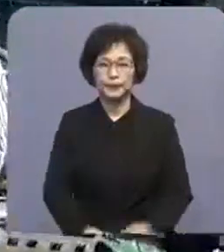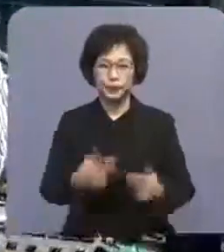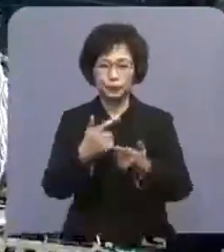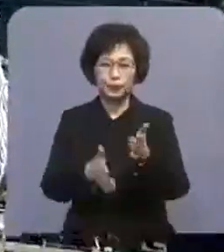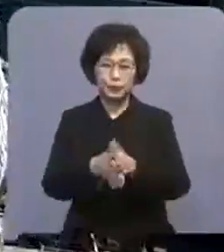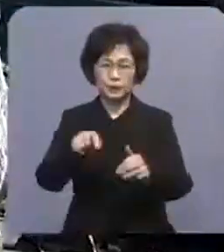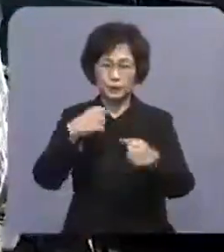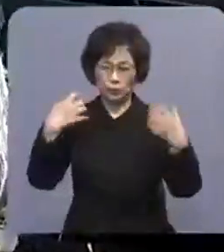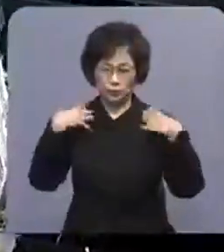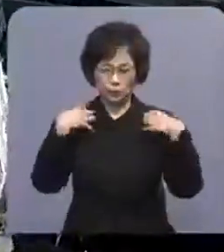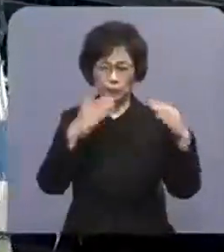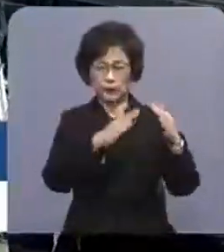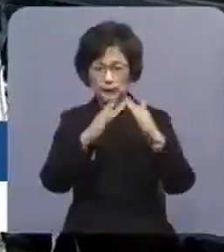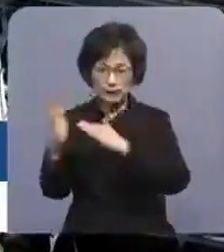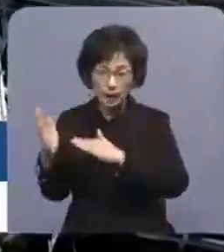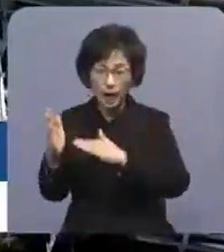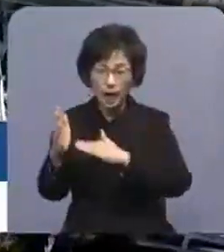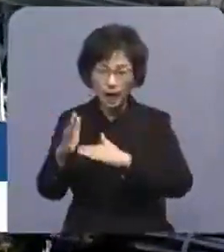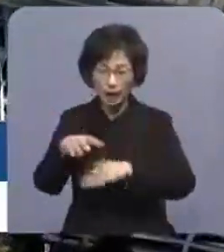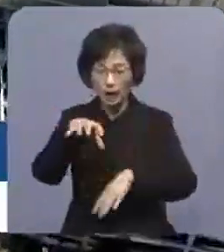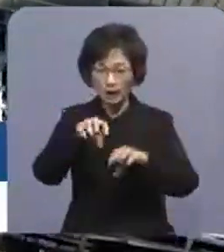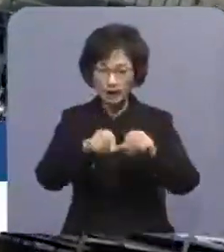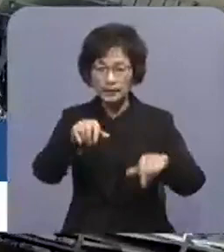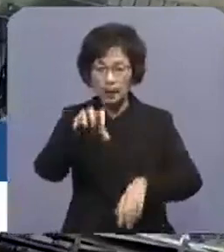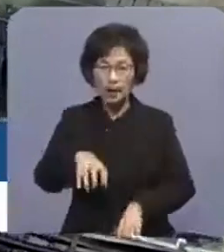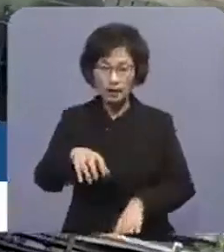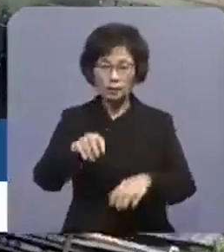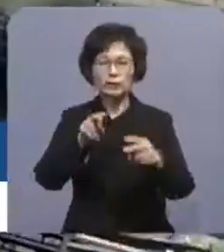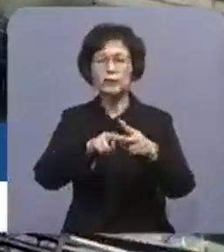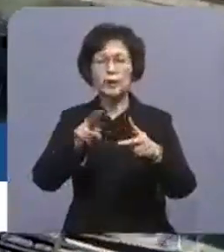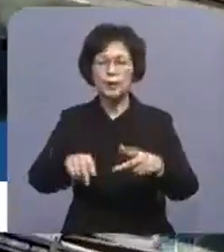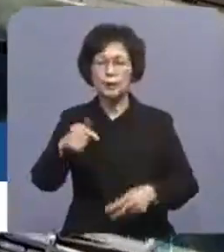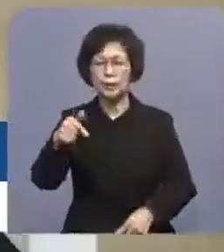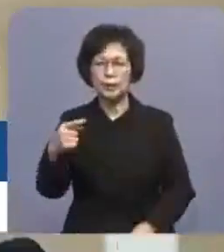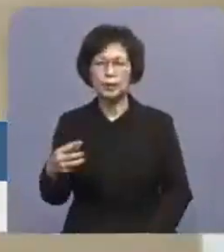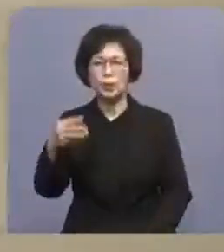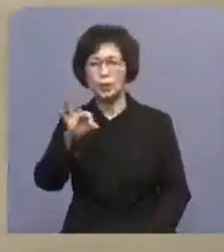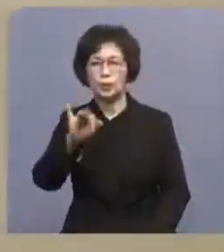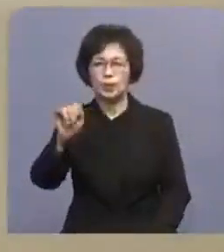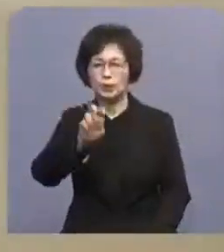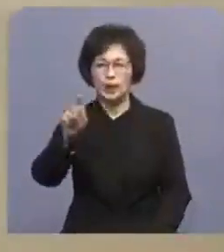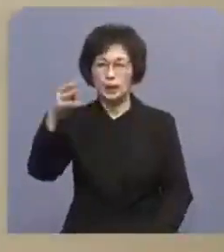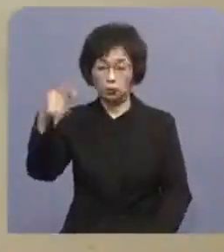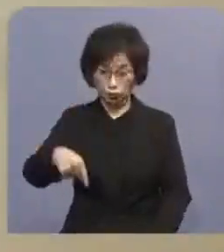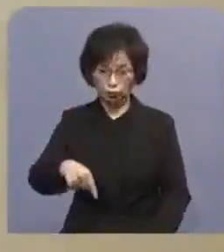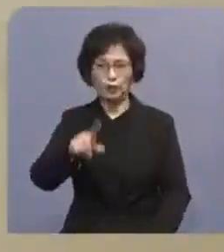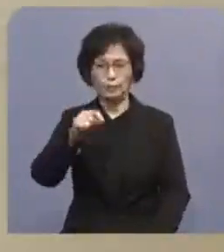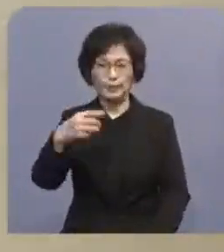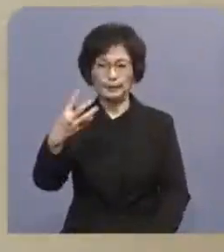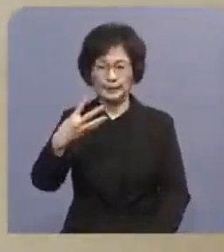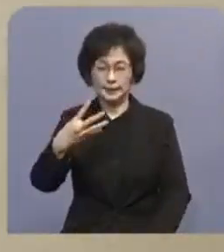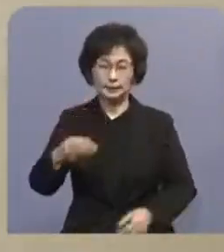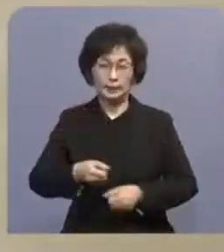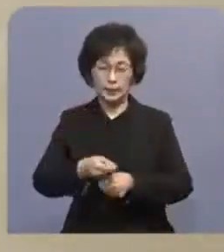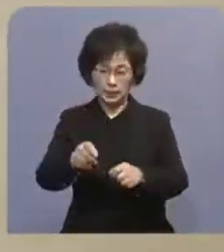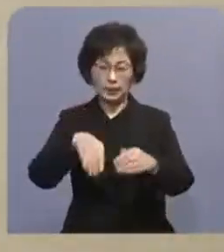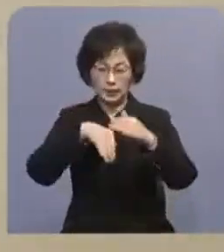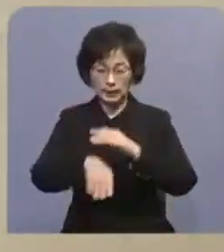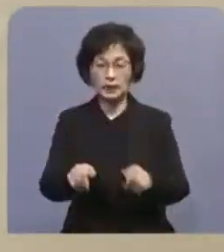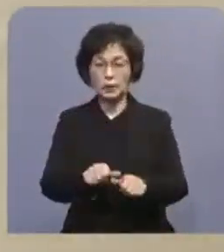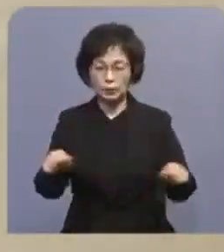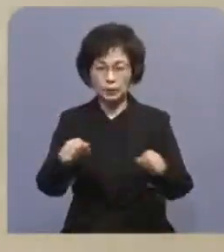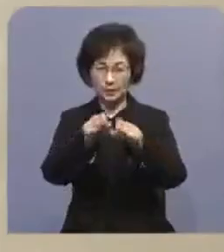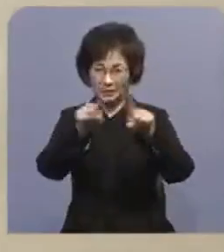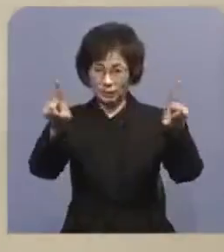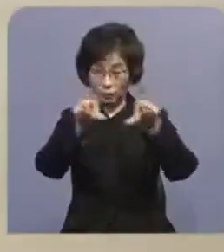부산시 교육청이 청사 이전 터로 지목한 서면 놀이마루입니다. 14,000여 제곱미터로 지하 5층, 지상